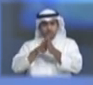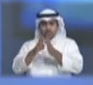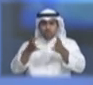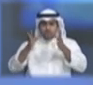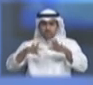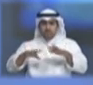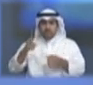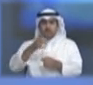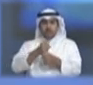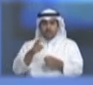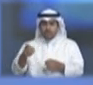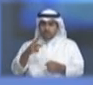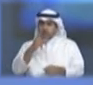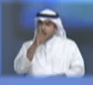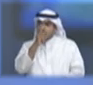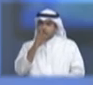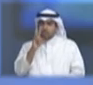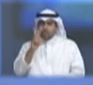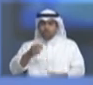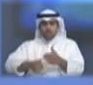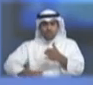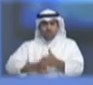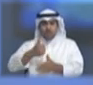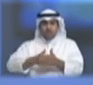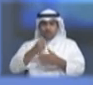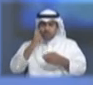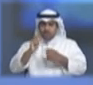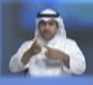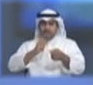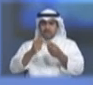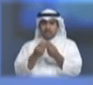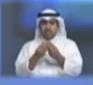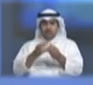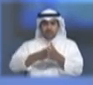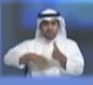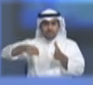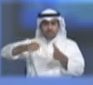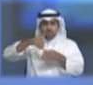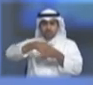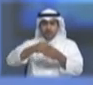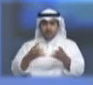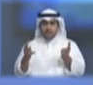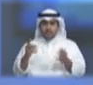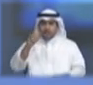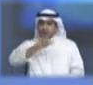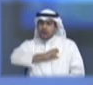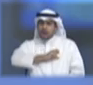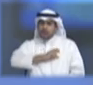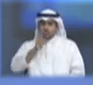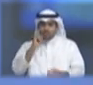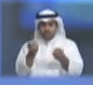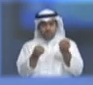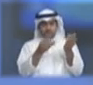من صعيد، لا سيما الصعيدين الاقتصادي والبرلماني. رحم الله الفقيد وأسكنه